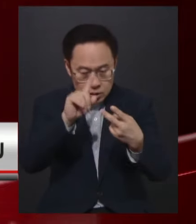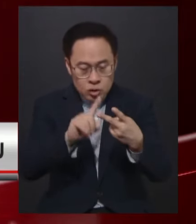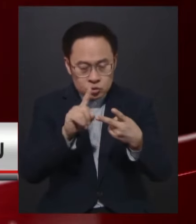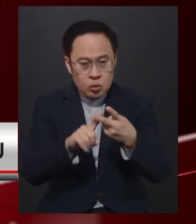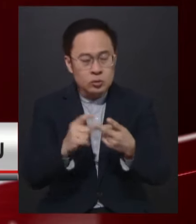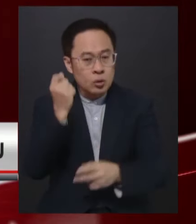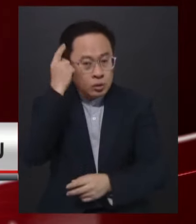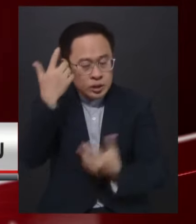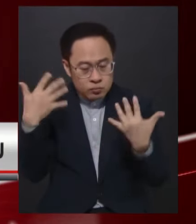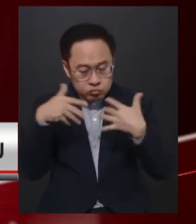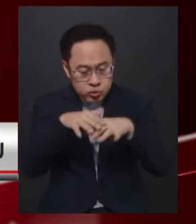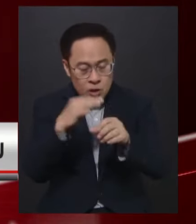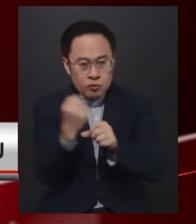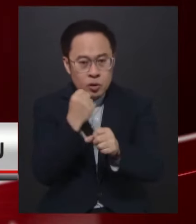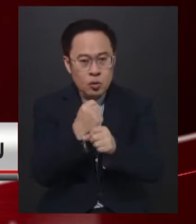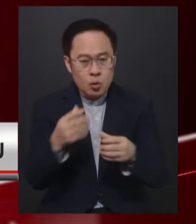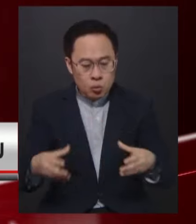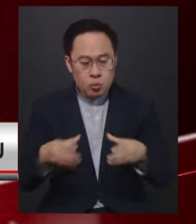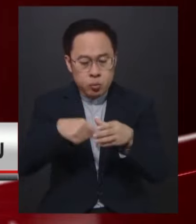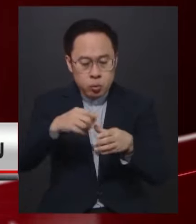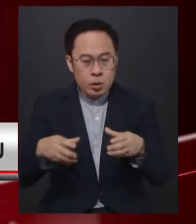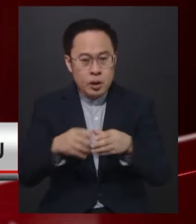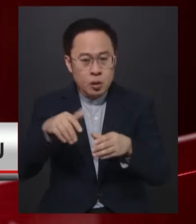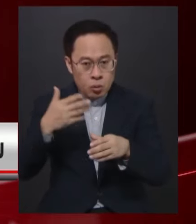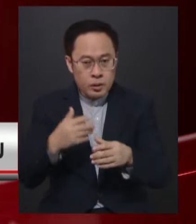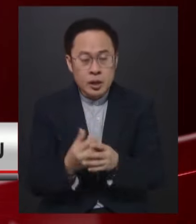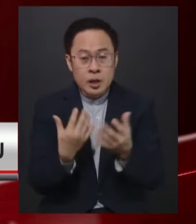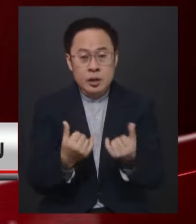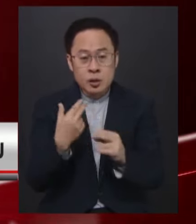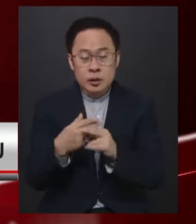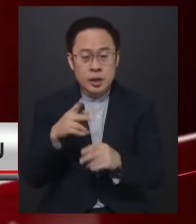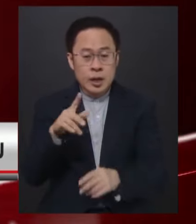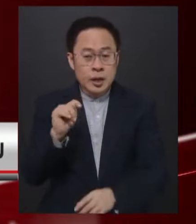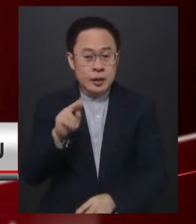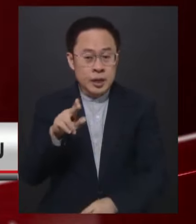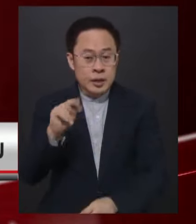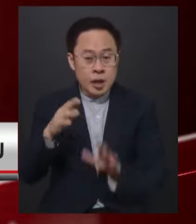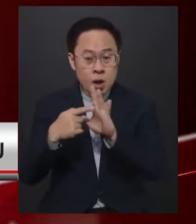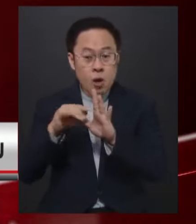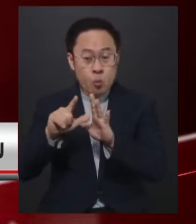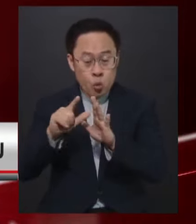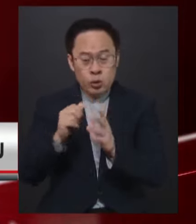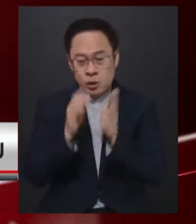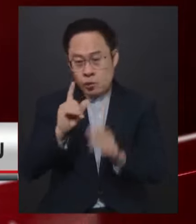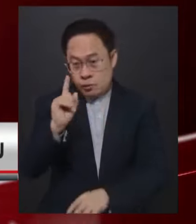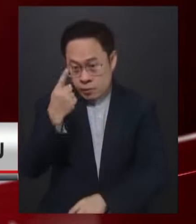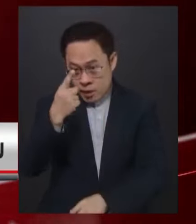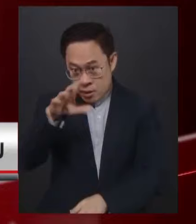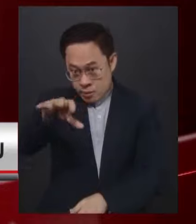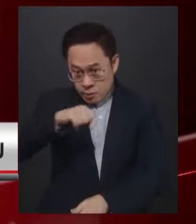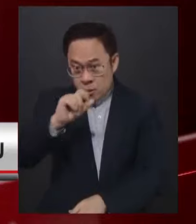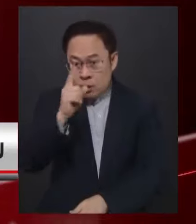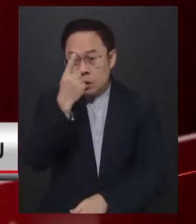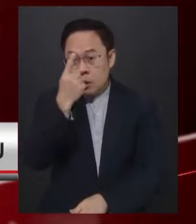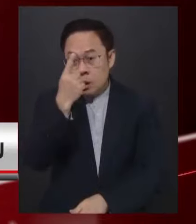ใจกันแล้วก็การที่เล่นร่วมกันมานานอย่างชุดนี้เรามีธนบูรณ์เกษรัตน์ที่กลับมาติดทีมชาติเนี่ยธนบูรณ์ก็เป็นนักเตะ